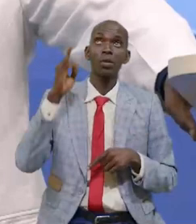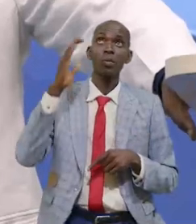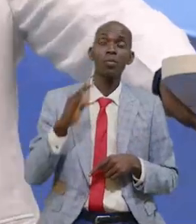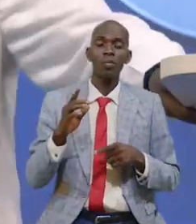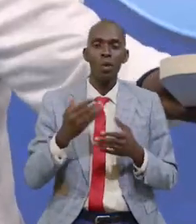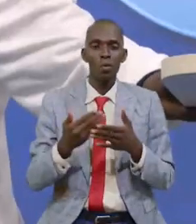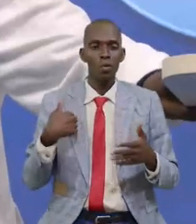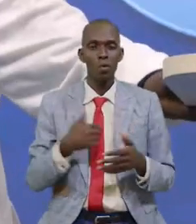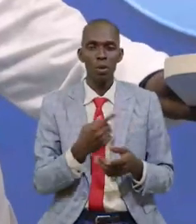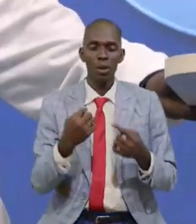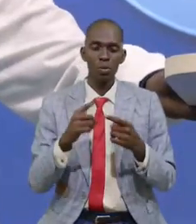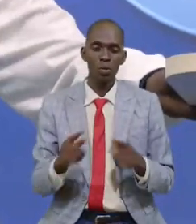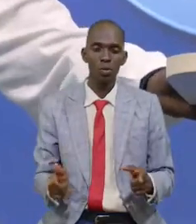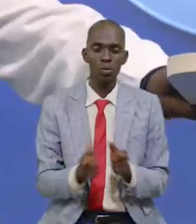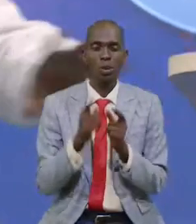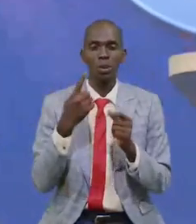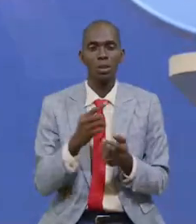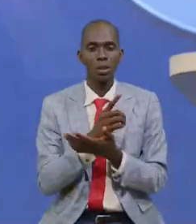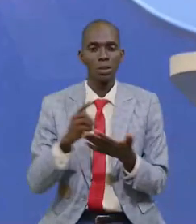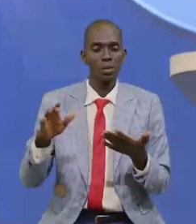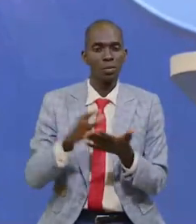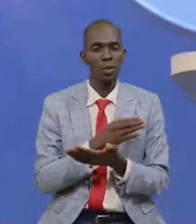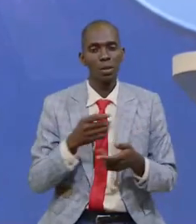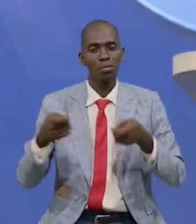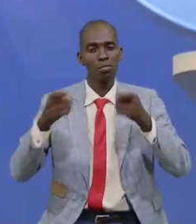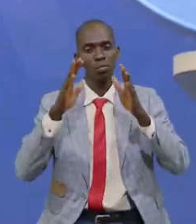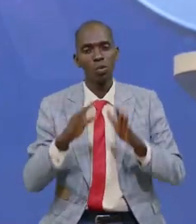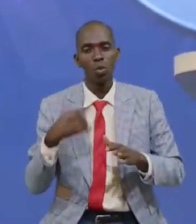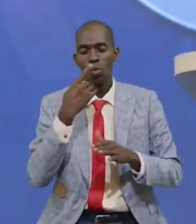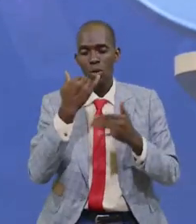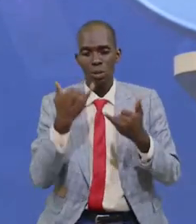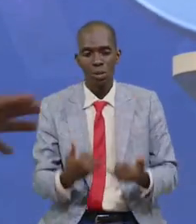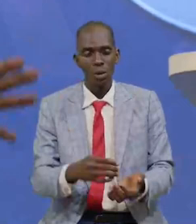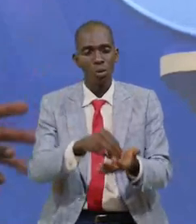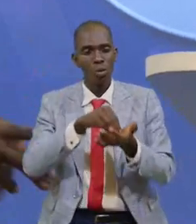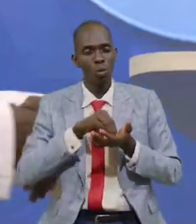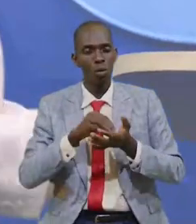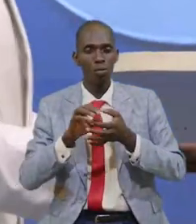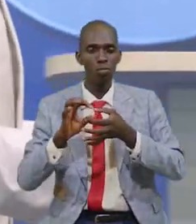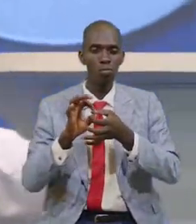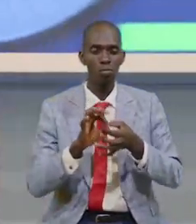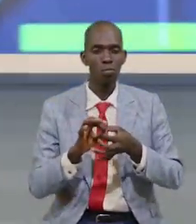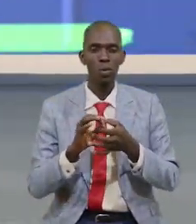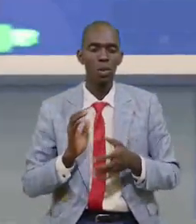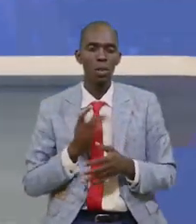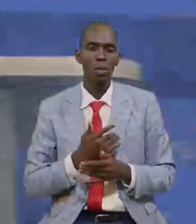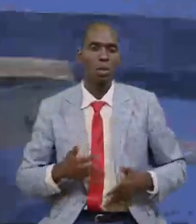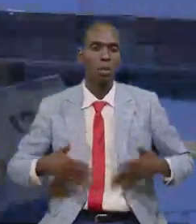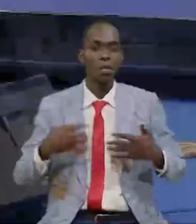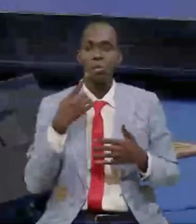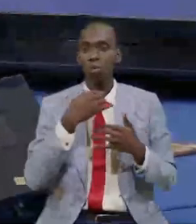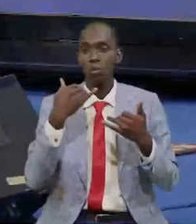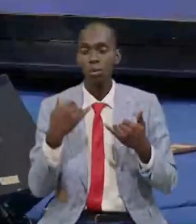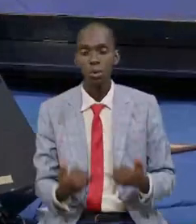avant de venir au gouverneur divin qui a l'appartenance de notre vie, qui a maintenant le